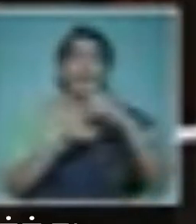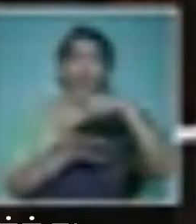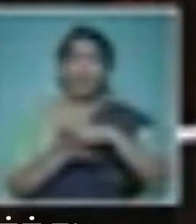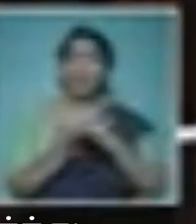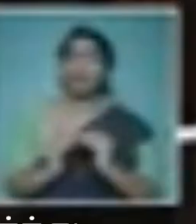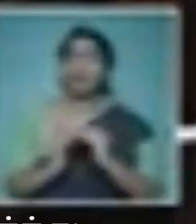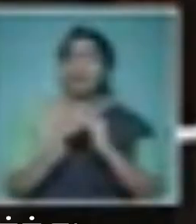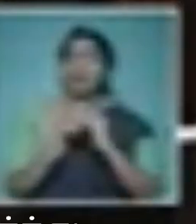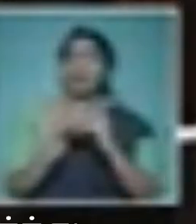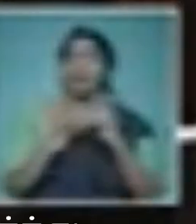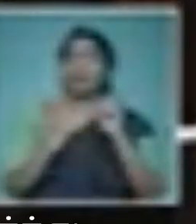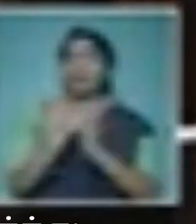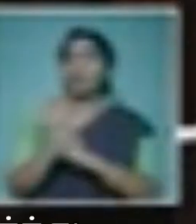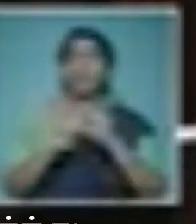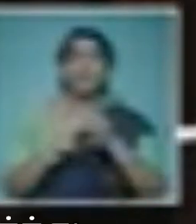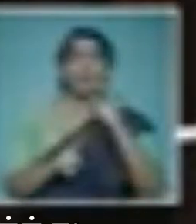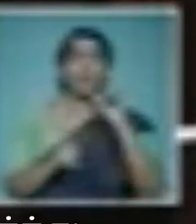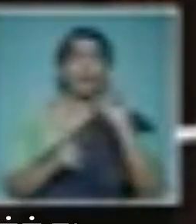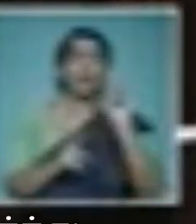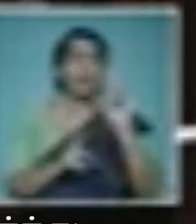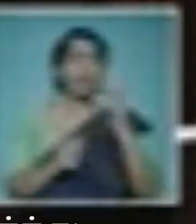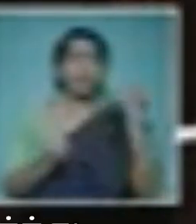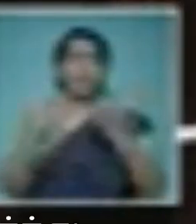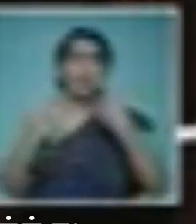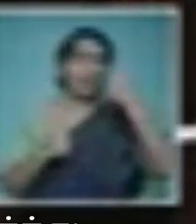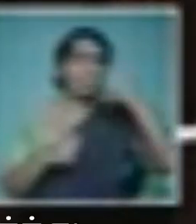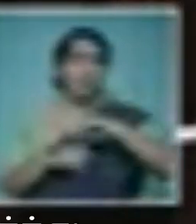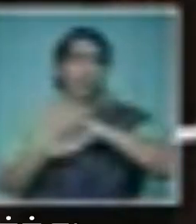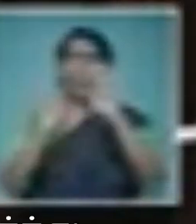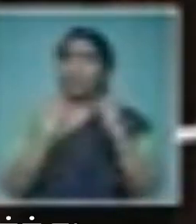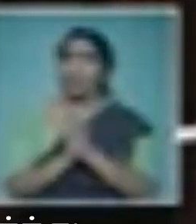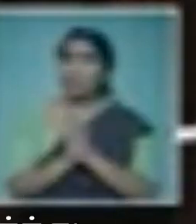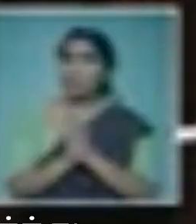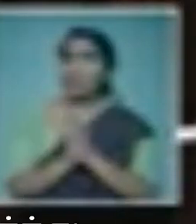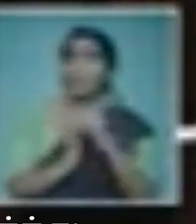71ක් sorry 25ක් ඒගොල්ලන්ට වාහන පෙට්‍රල් ඩීසල් ඔක්කොම